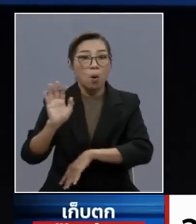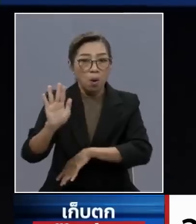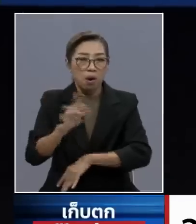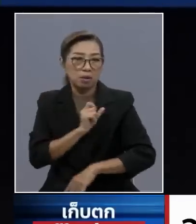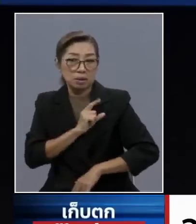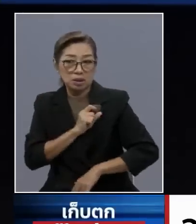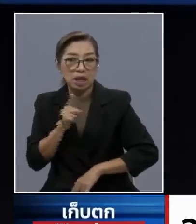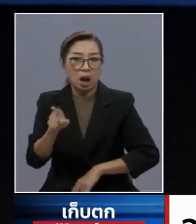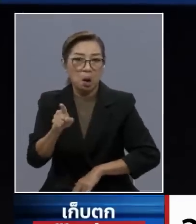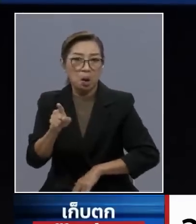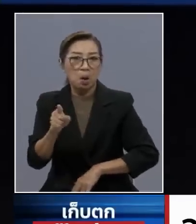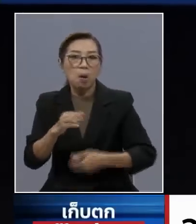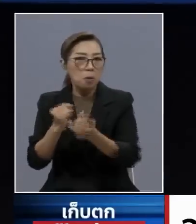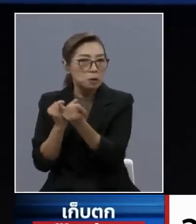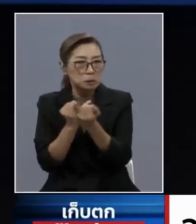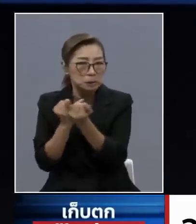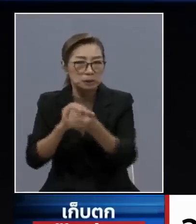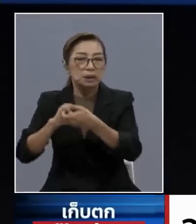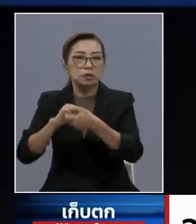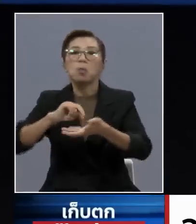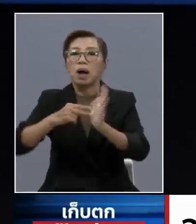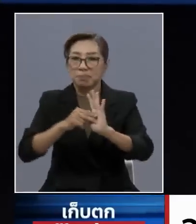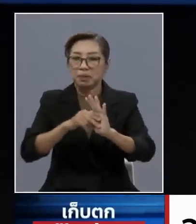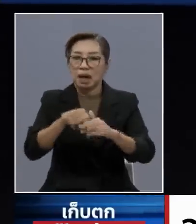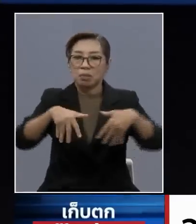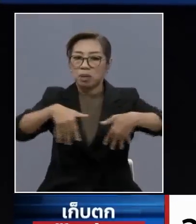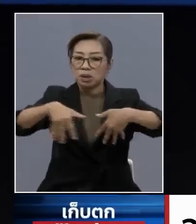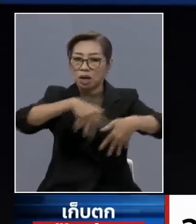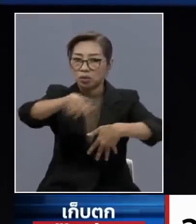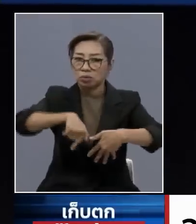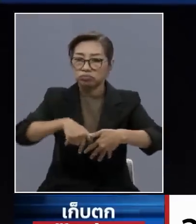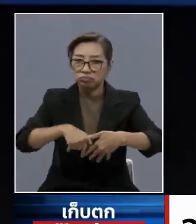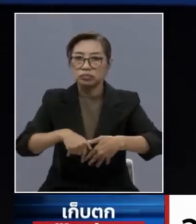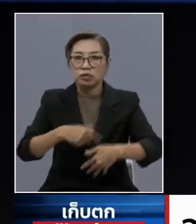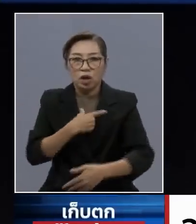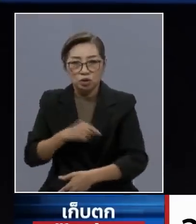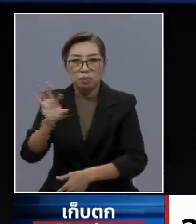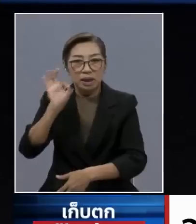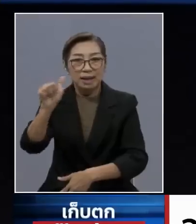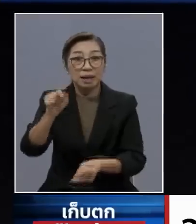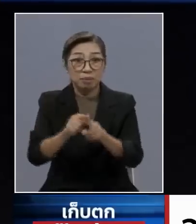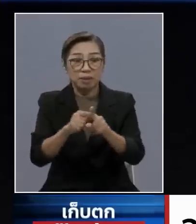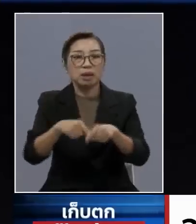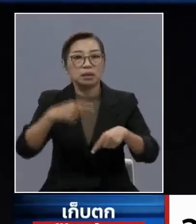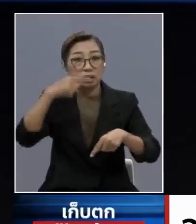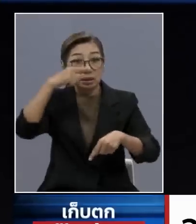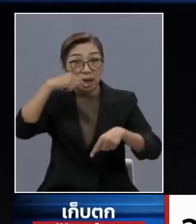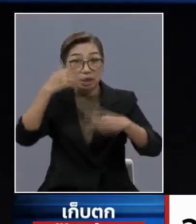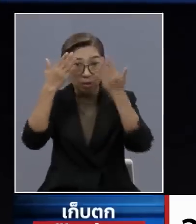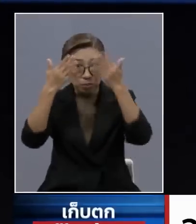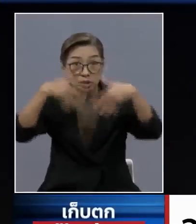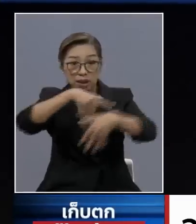ายังคงขายได้ในประเทศไทยตัวแทนกลุ่มคนไทยมุสลิมของประเทศนะครับก็สามารถนำส.ส.เข้าสู่สภาได้ถึง9